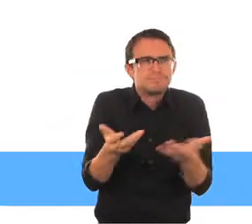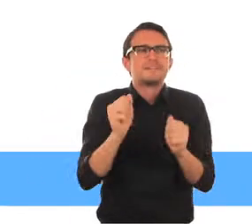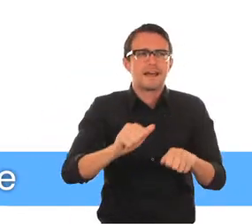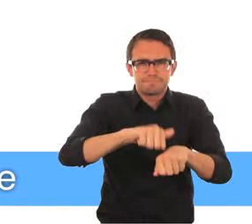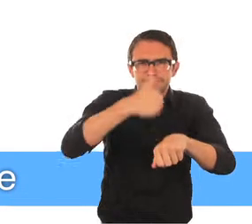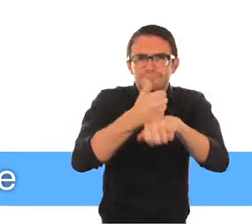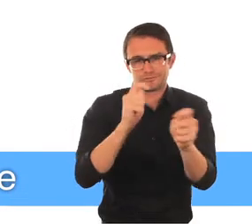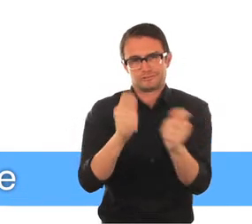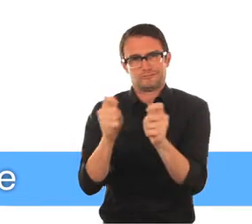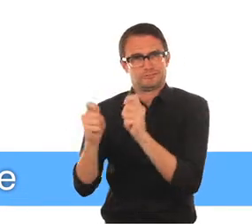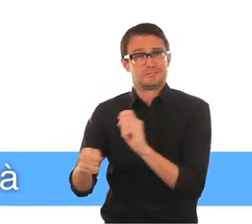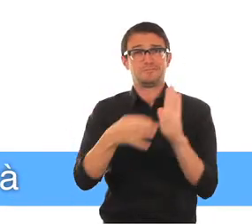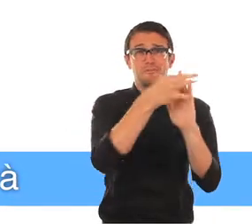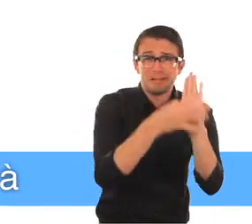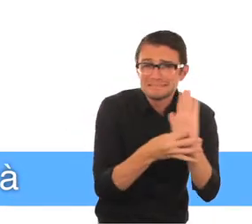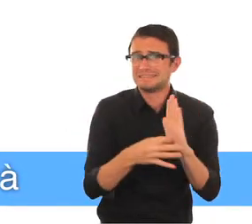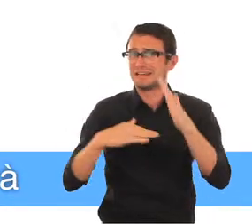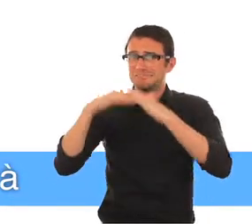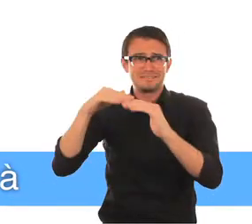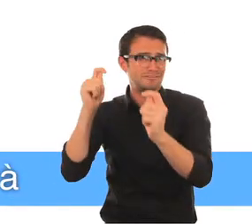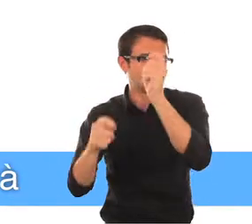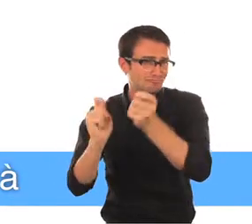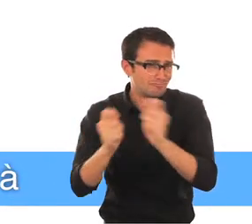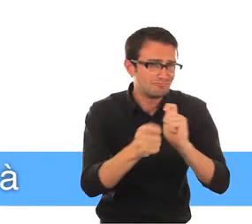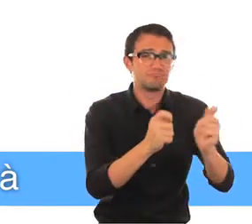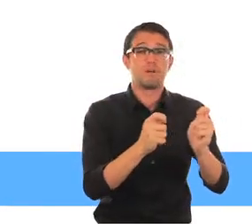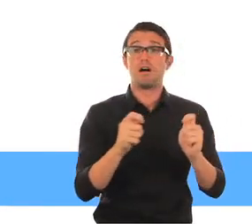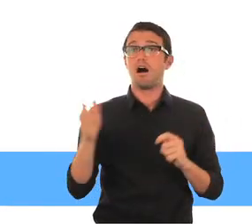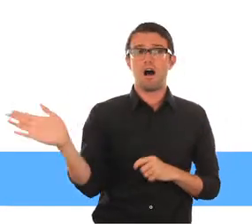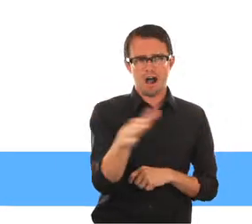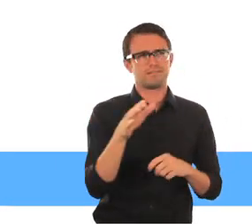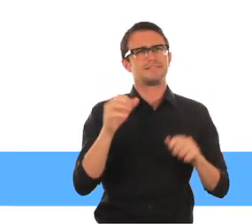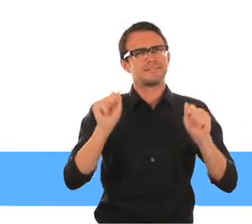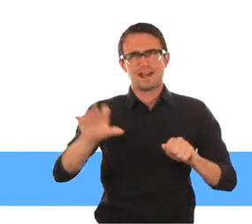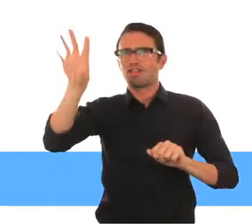de l'apprentissage a développé un programme qui offre l'égalité des chances d'apprendre à tous.